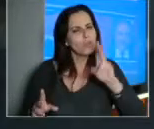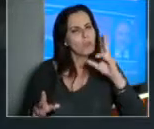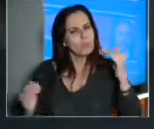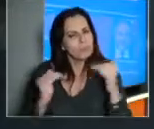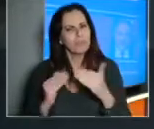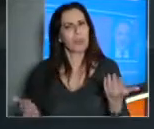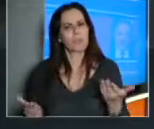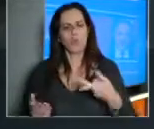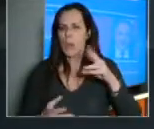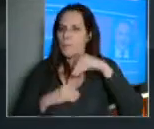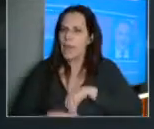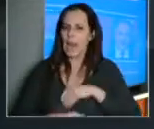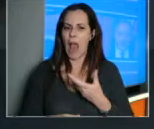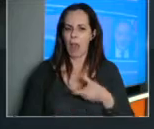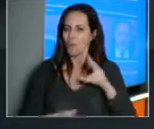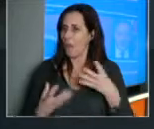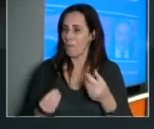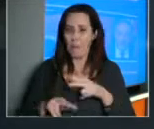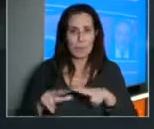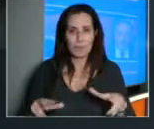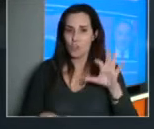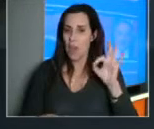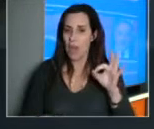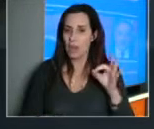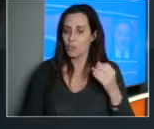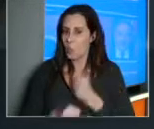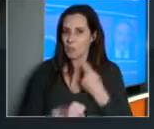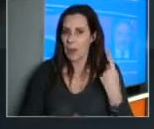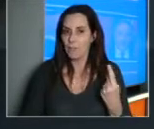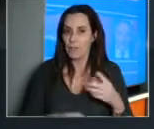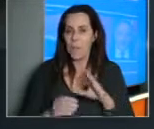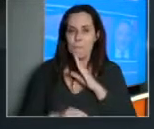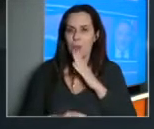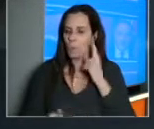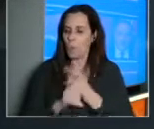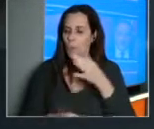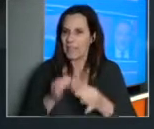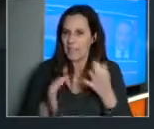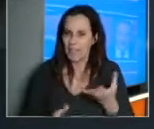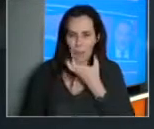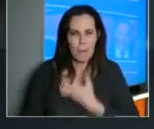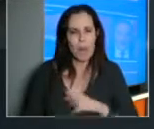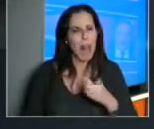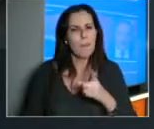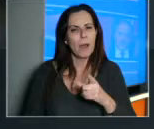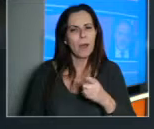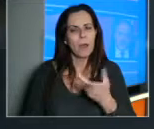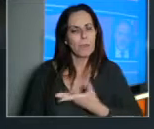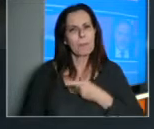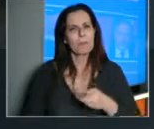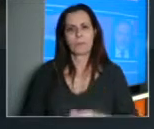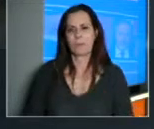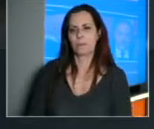לעם, של רבנות מכילה יותר את העם? יש כל כך הרבה מצביעים של ש"ס שמתמודדים בעצמם עם בעיות מול בתי הדין הרבניים. למה אתם לא מרימים את הדגל